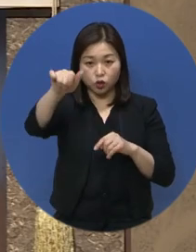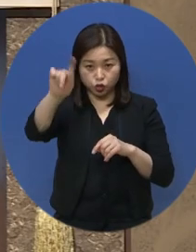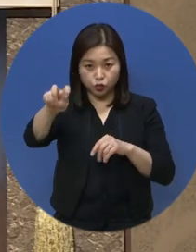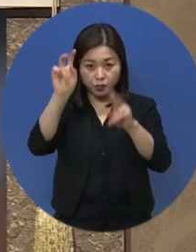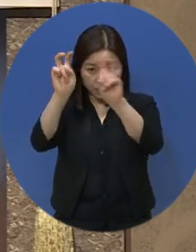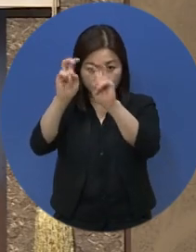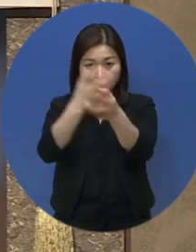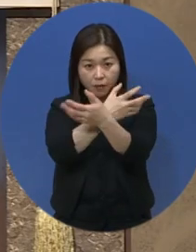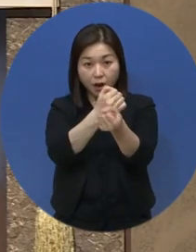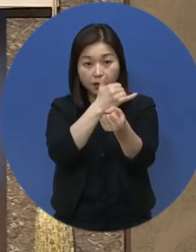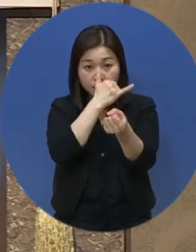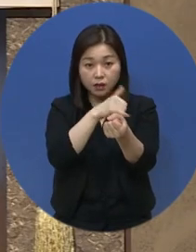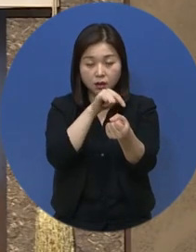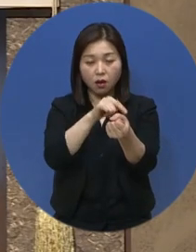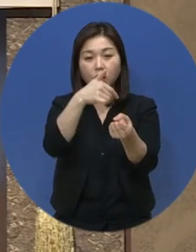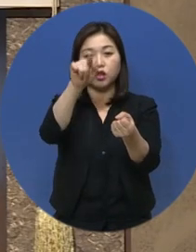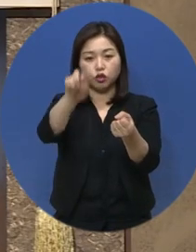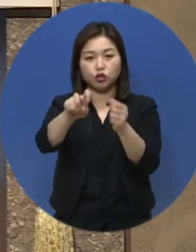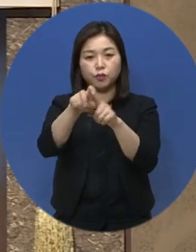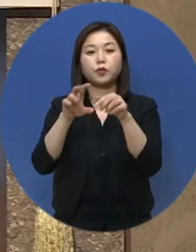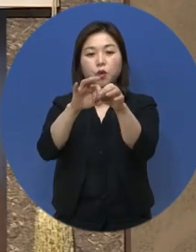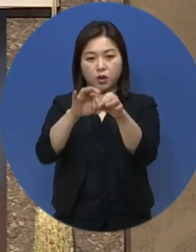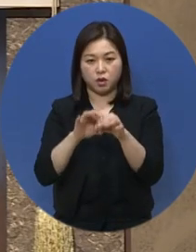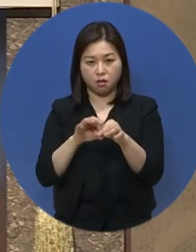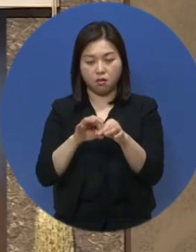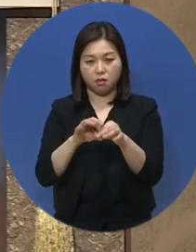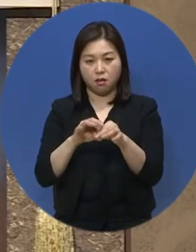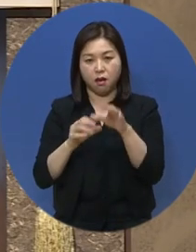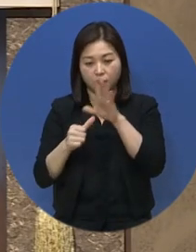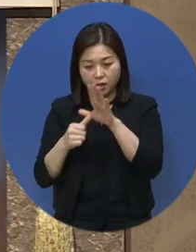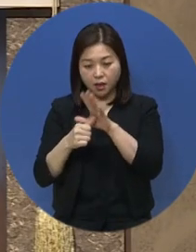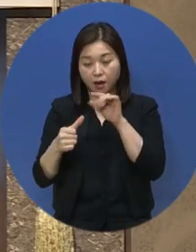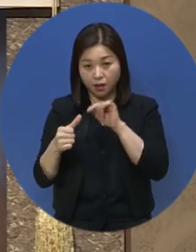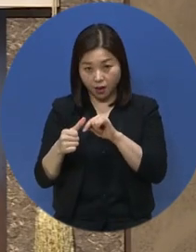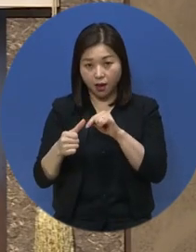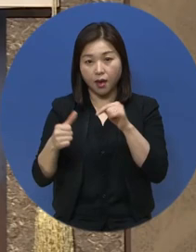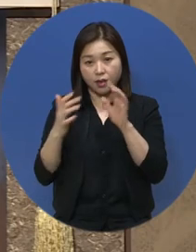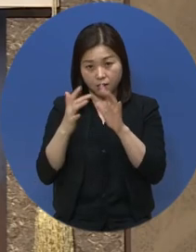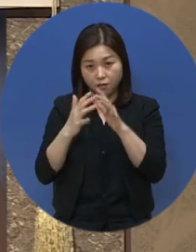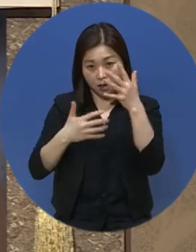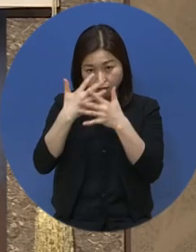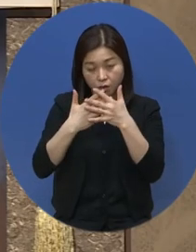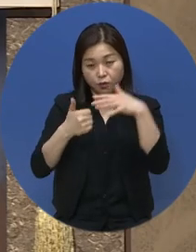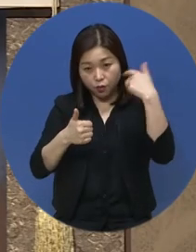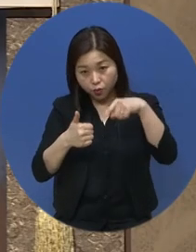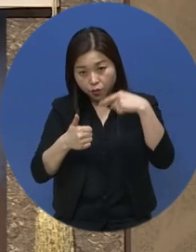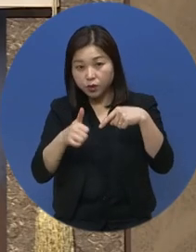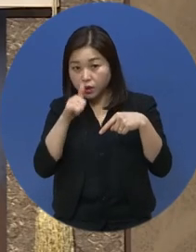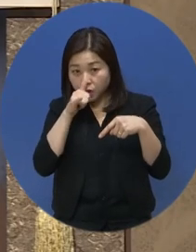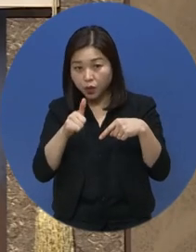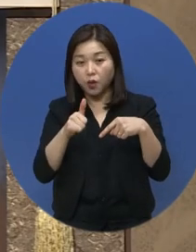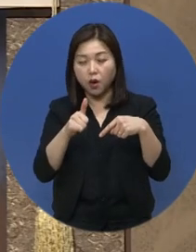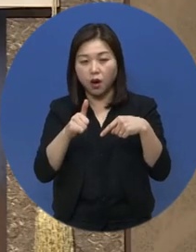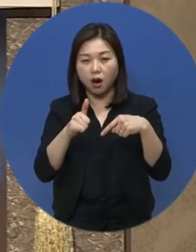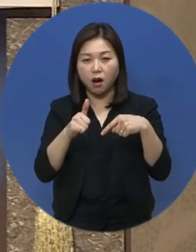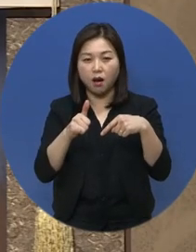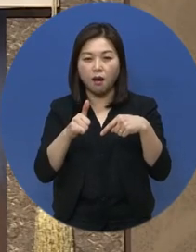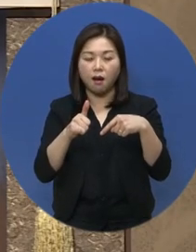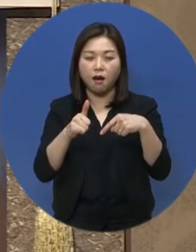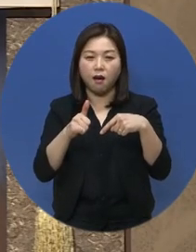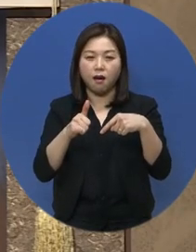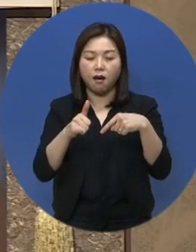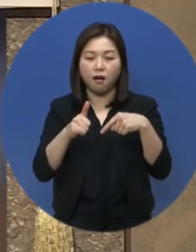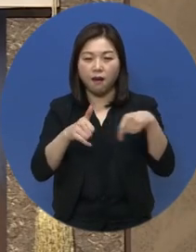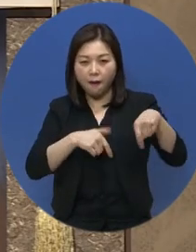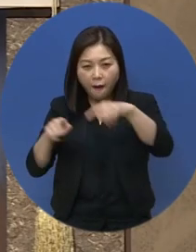그래서 저희가 그 줌을 통해서 아이들에게 온라인상으로 교육하고 또 실제로 코칭까지 하게 되는 것을 보게